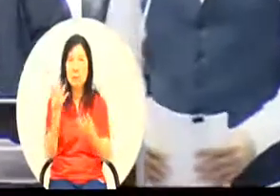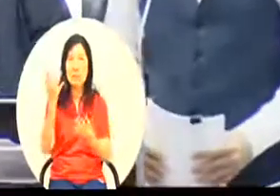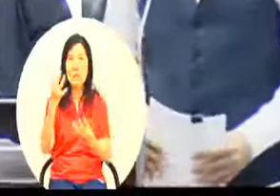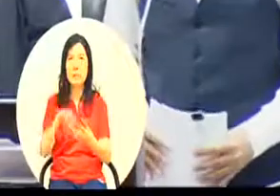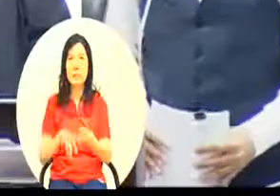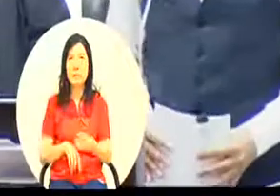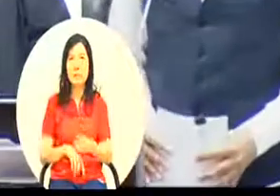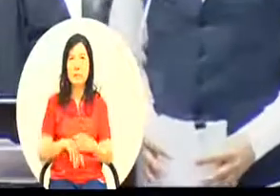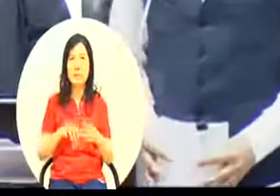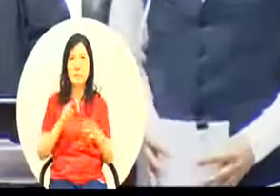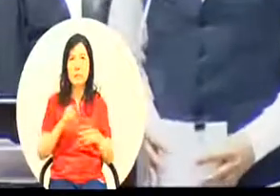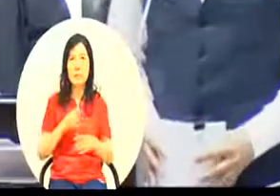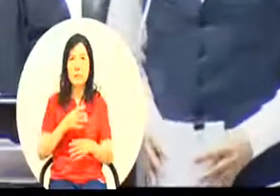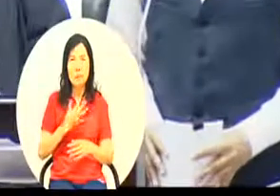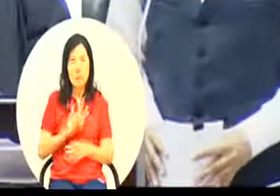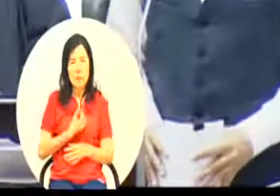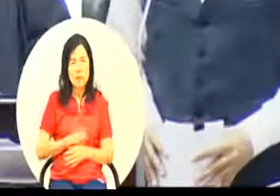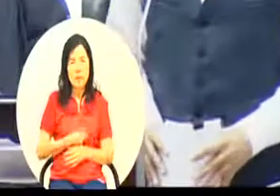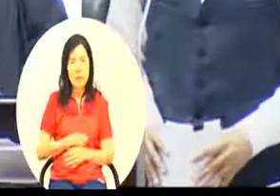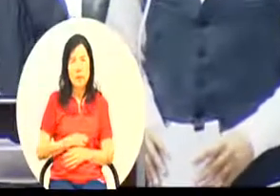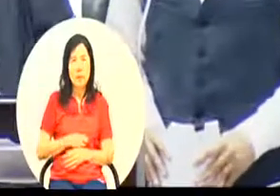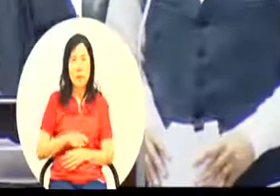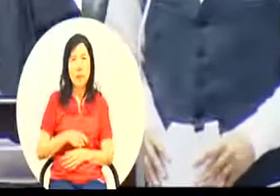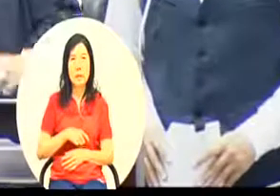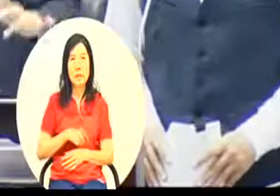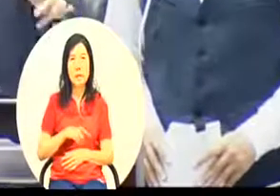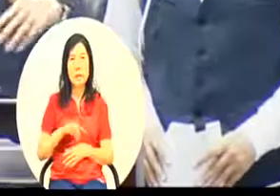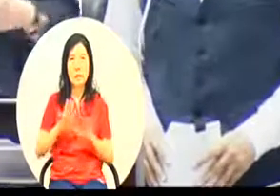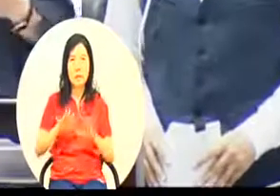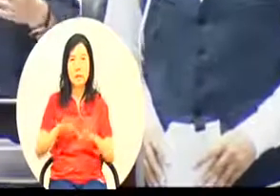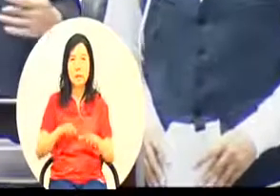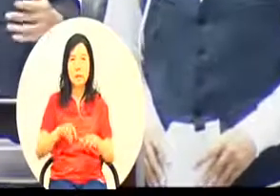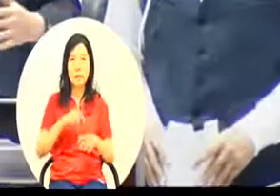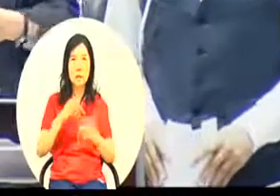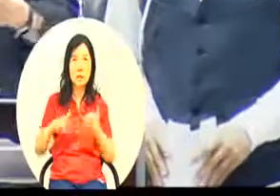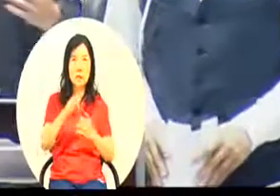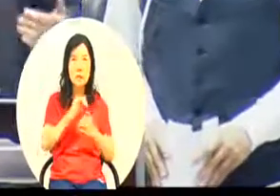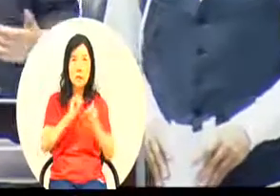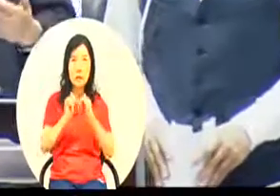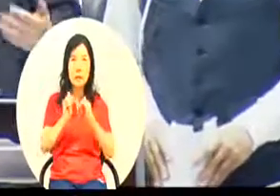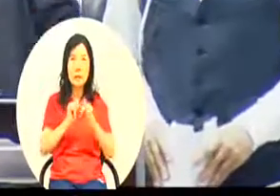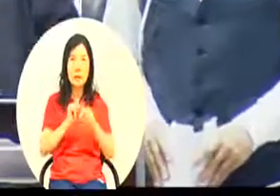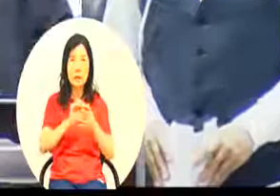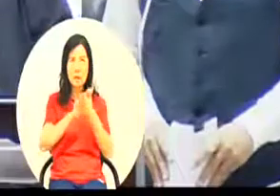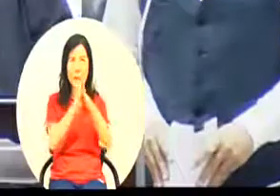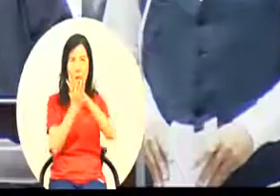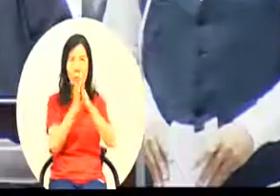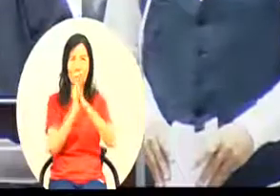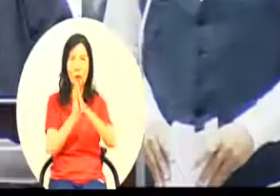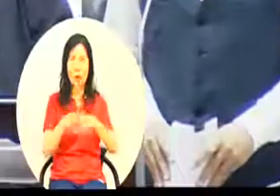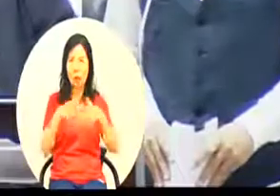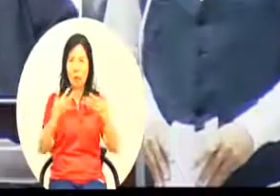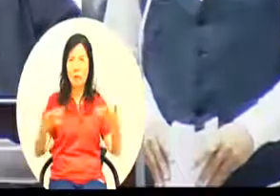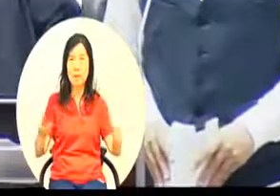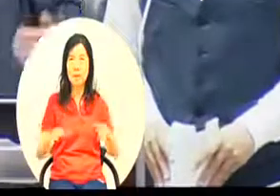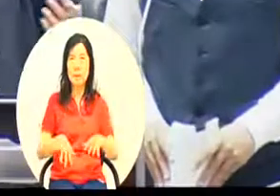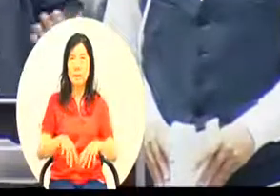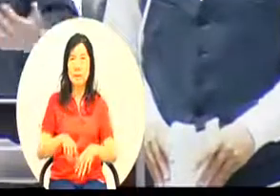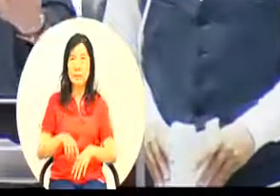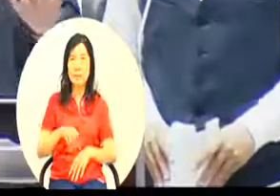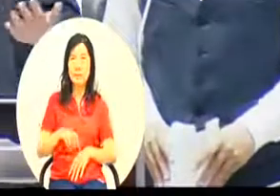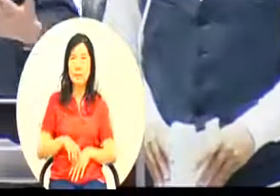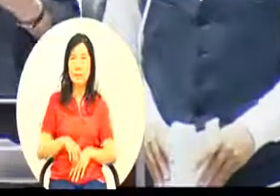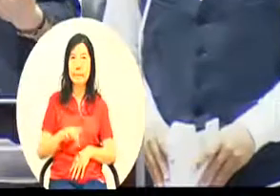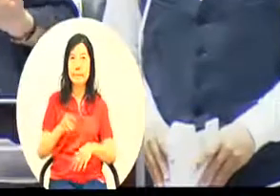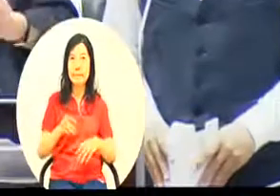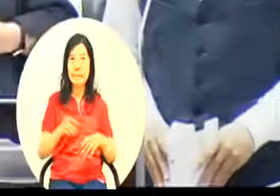所以我们是非常的痛心。那我觉得说今天台湾的社会真的变化非常的多，那我们来因